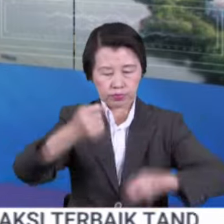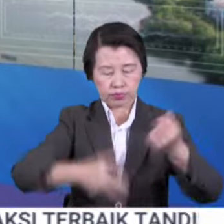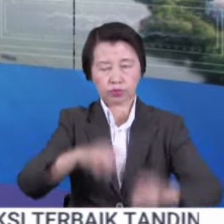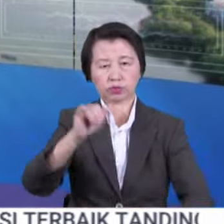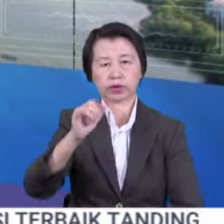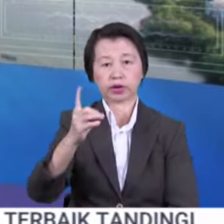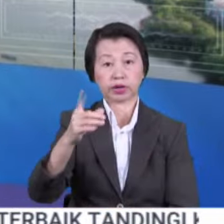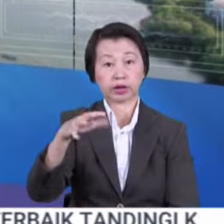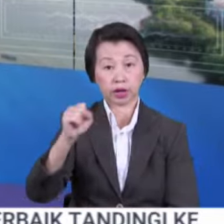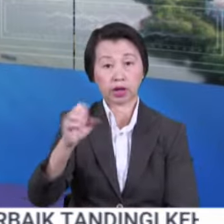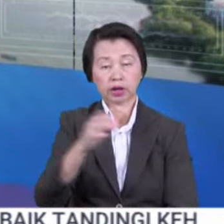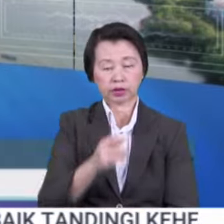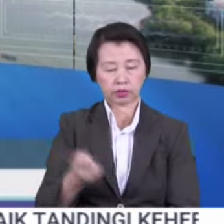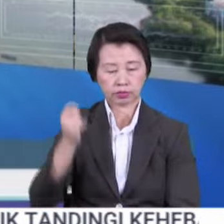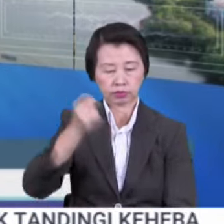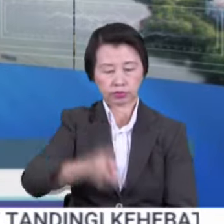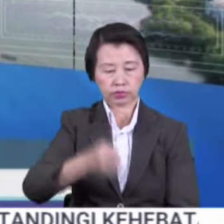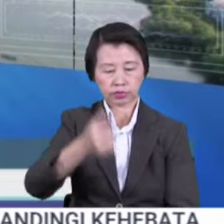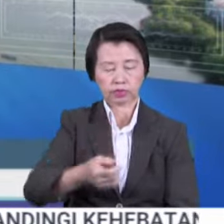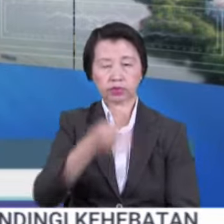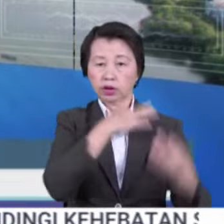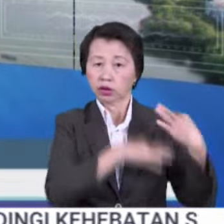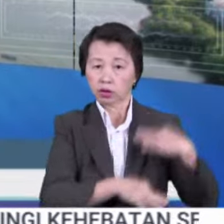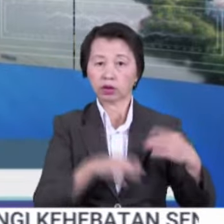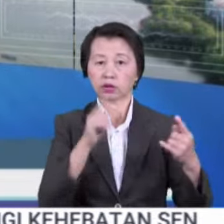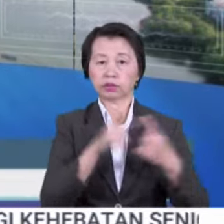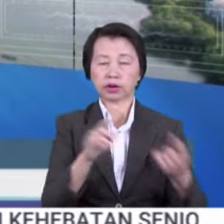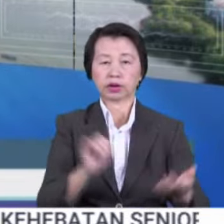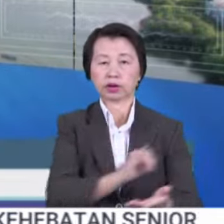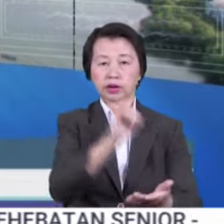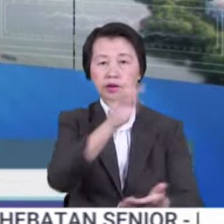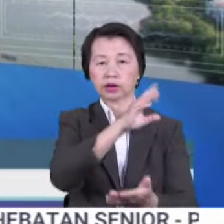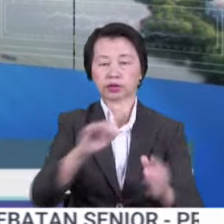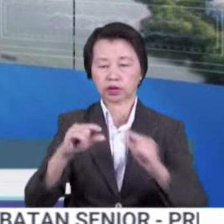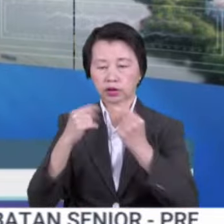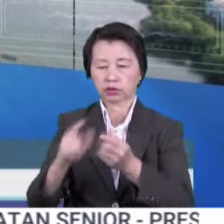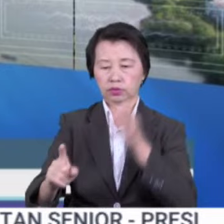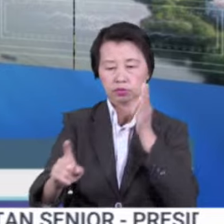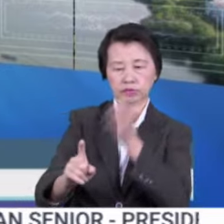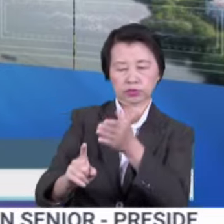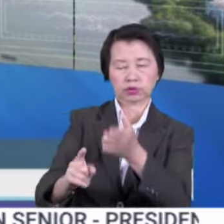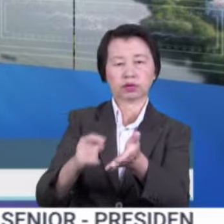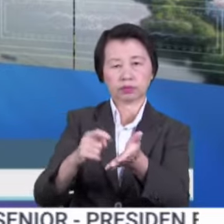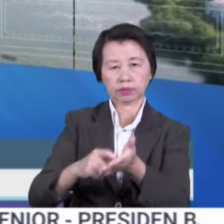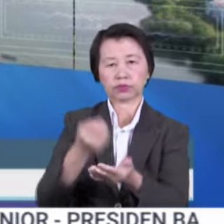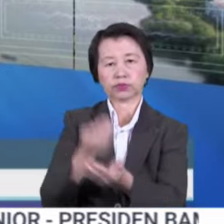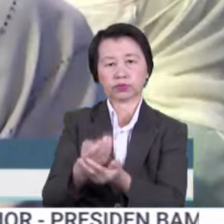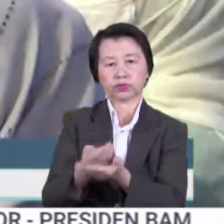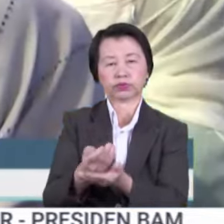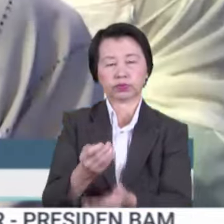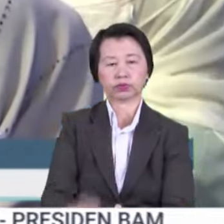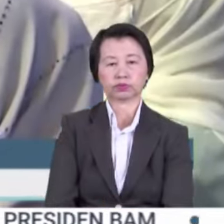jeruk menyumbangkan sebagian keuntungan kepada institusi dan golongan sasar yang memerlukan